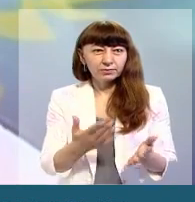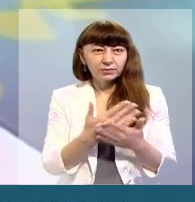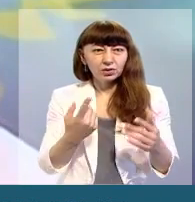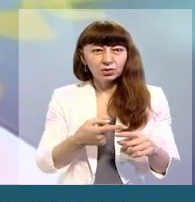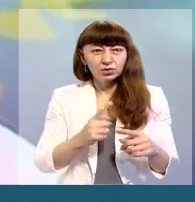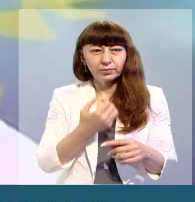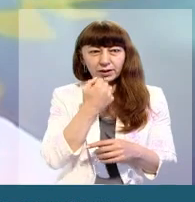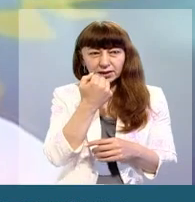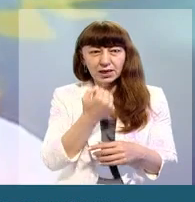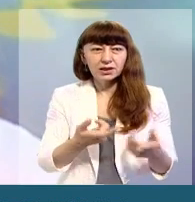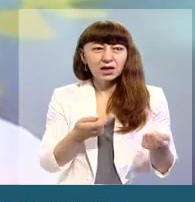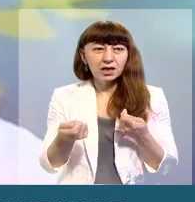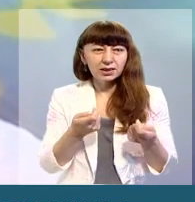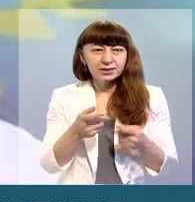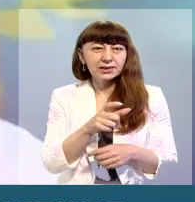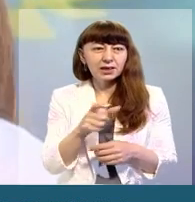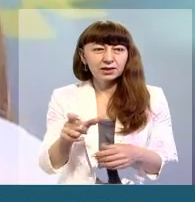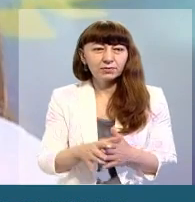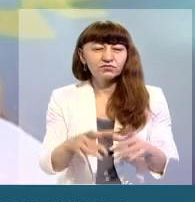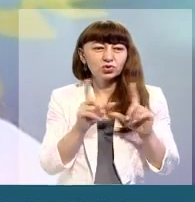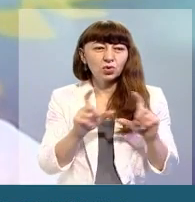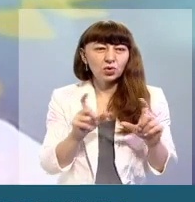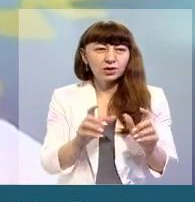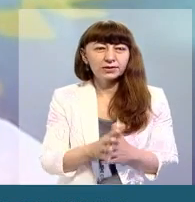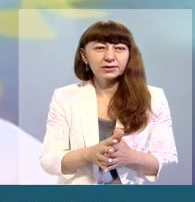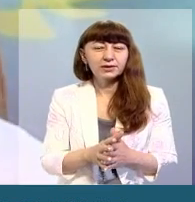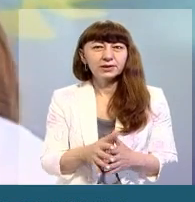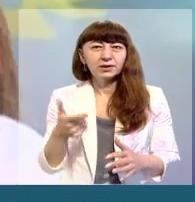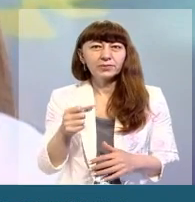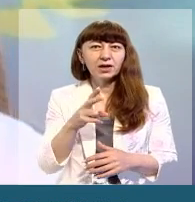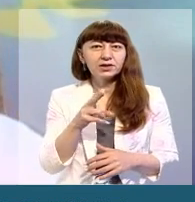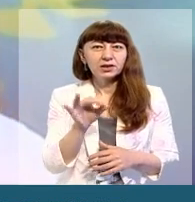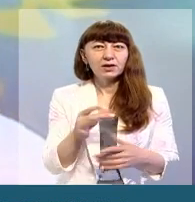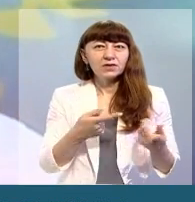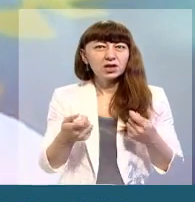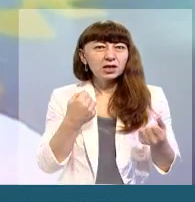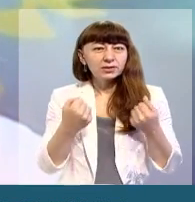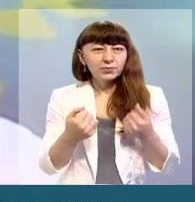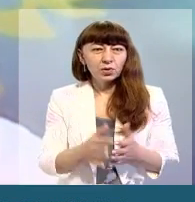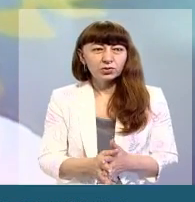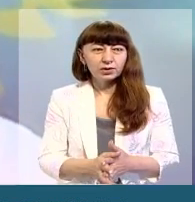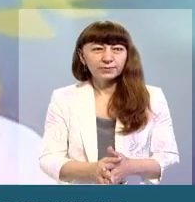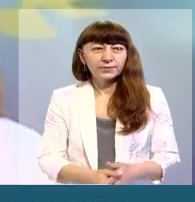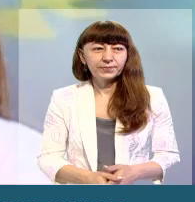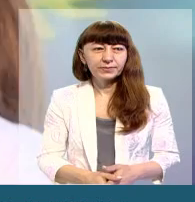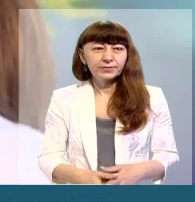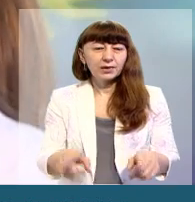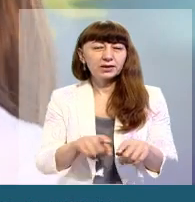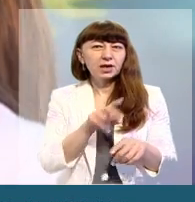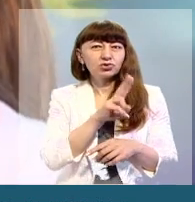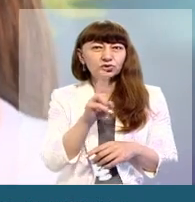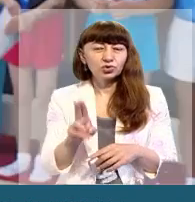благодарны организаторам в школе спортивной гимнастики, Федерации спорта, а также тем,